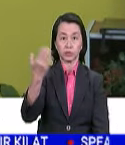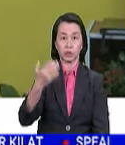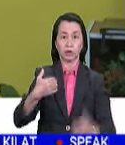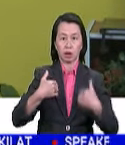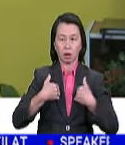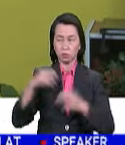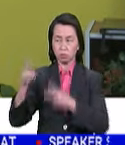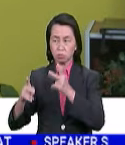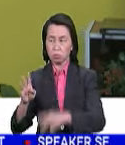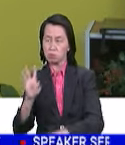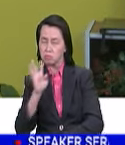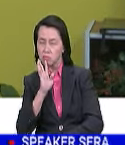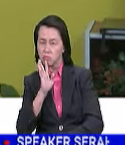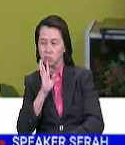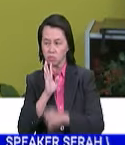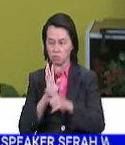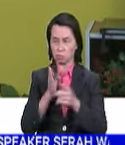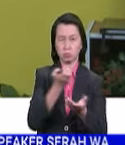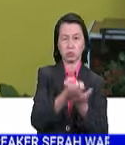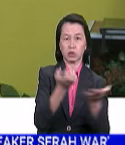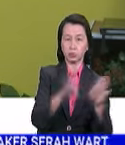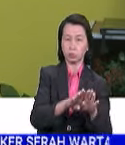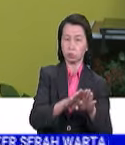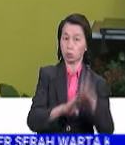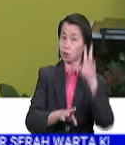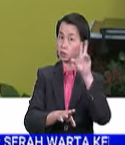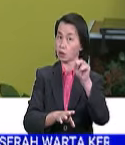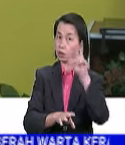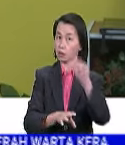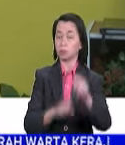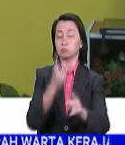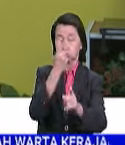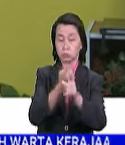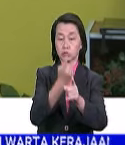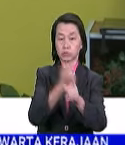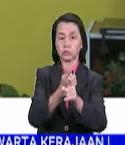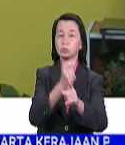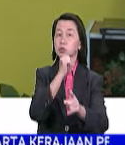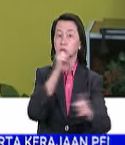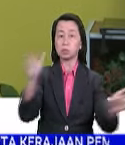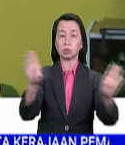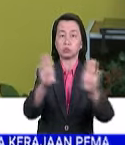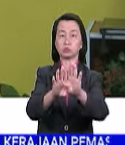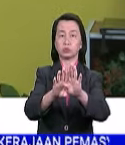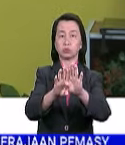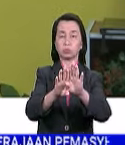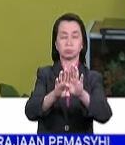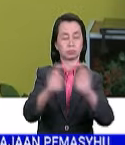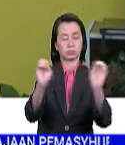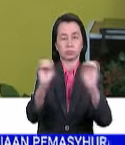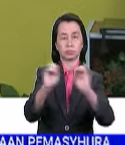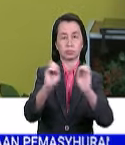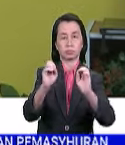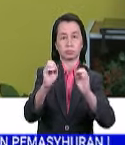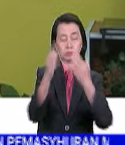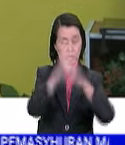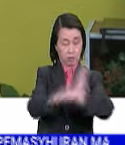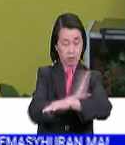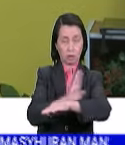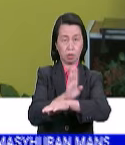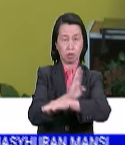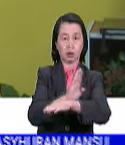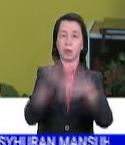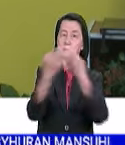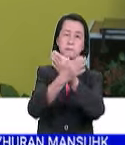oh, ekonomi akan ditutup. Tak. Saya beri jaminan kita tidak akan menutup lagi negara kita dari segi perniagaan dan